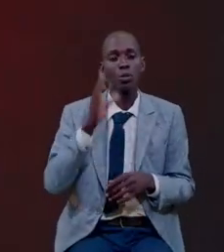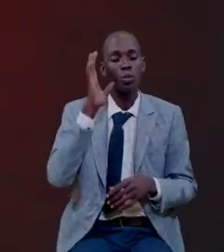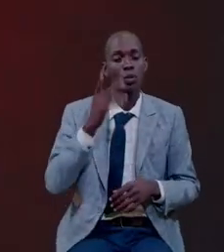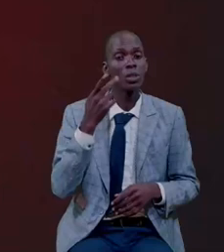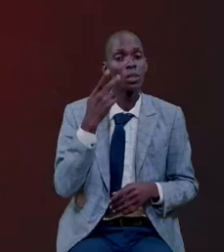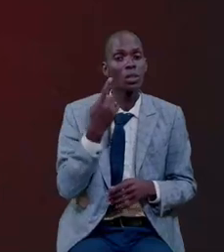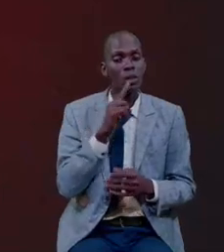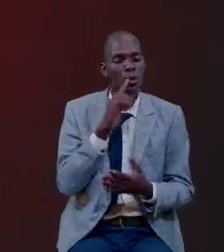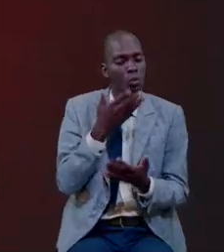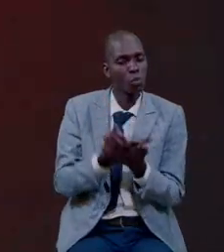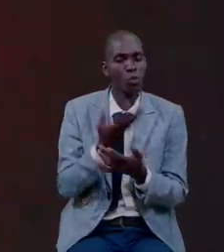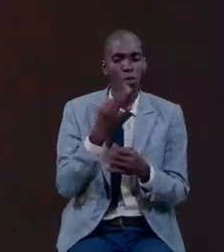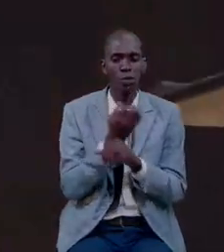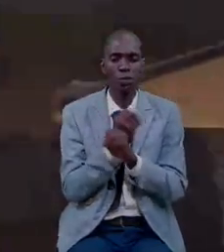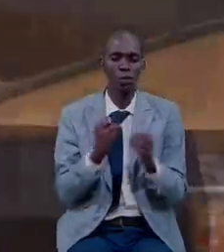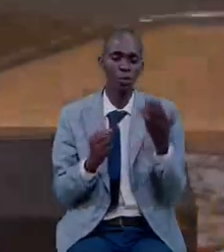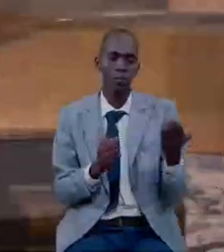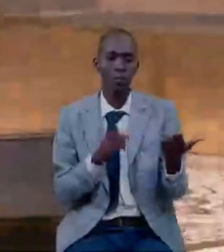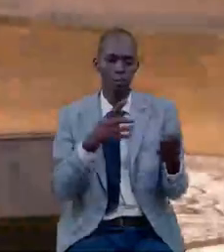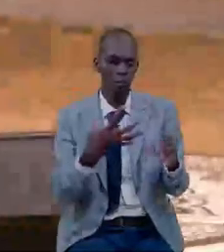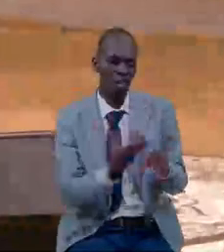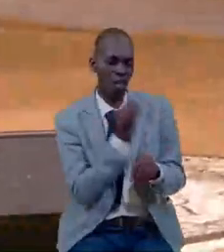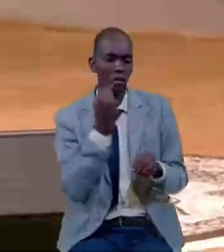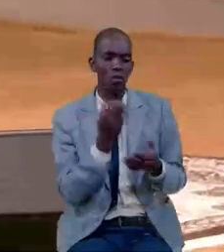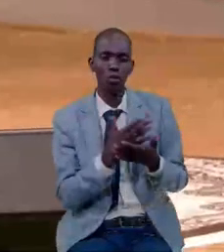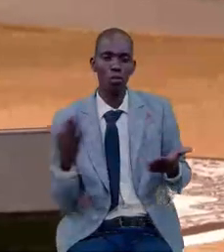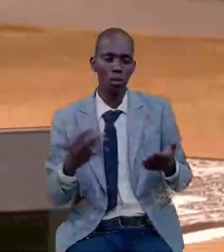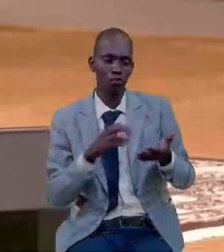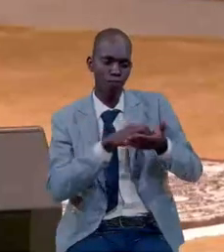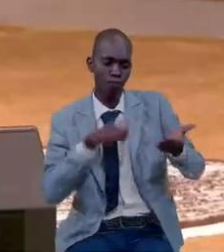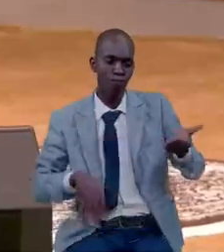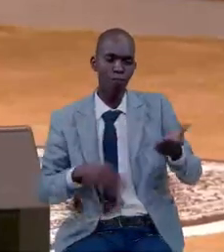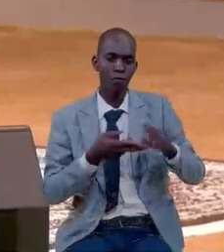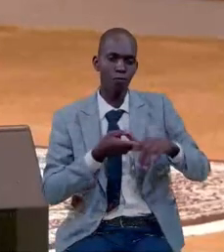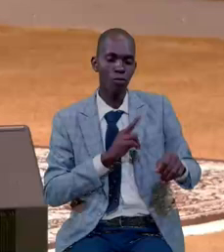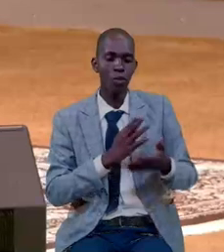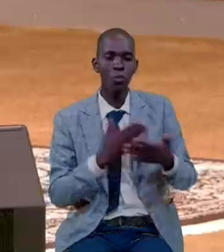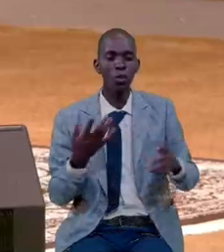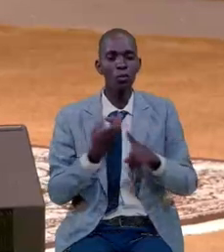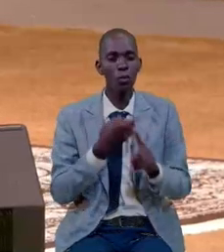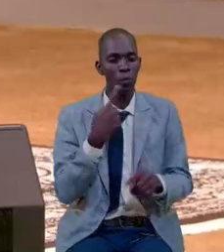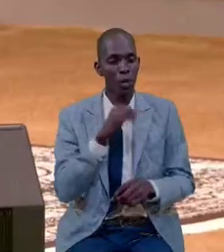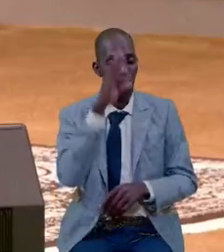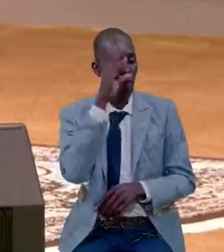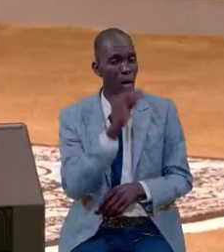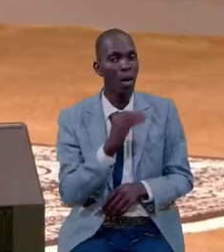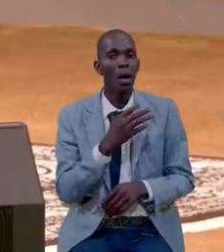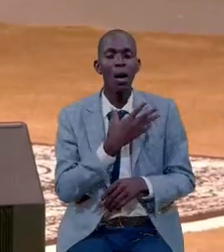supplémentaire. L'évidence du salut sera là. Ôtez quelque chose de lui. Ôtez son habillement, son honneur, son estime de